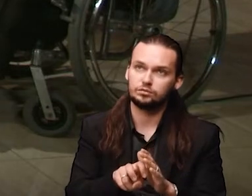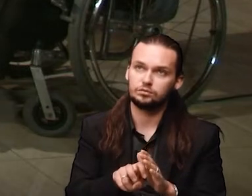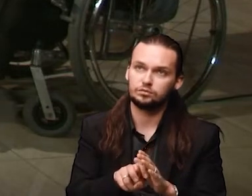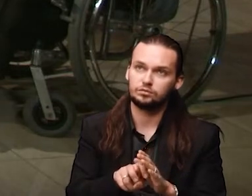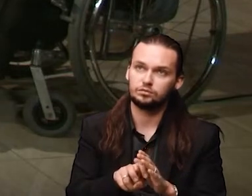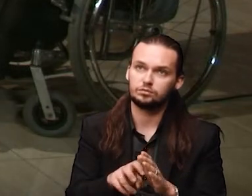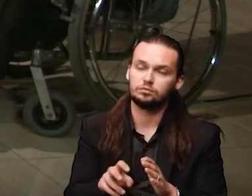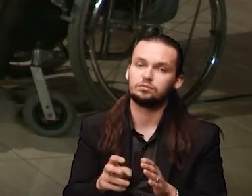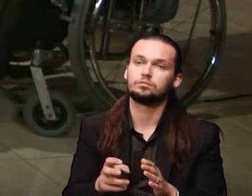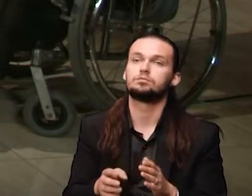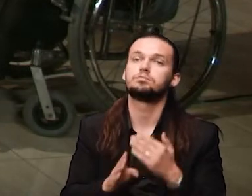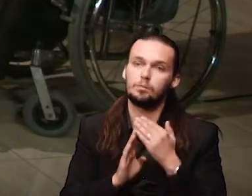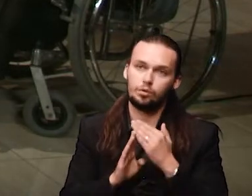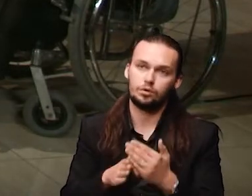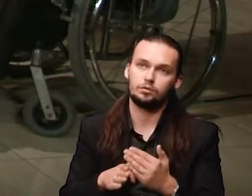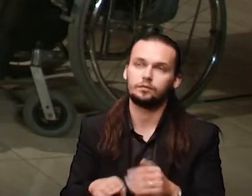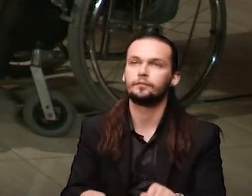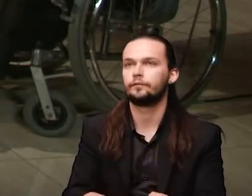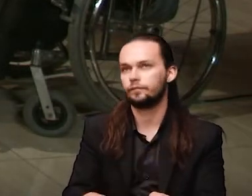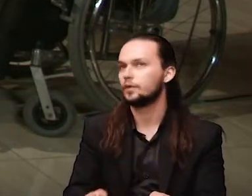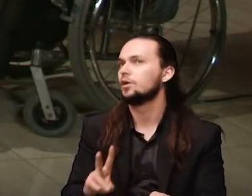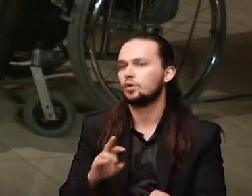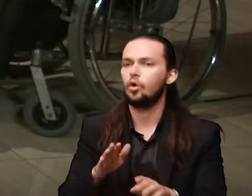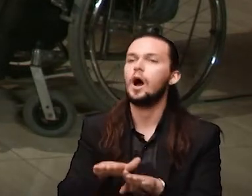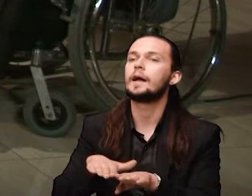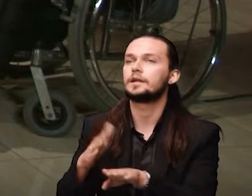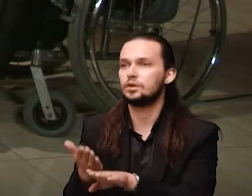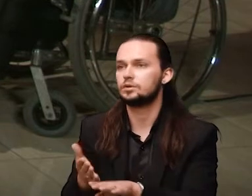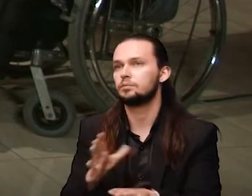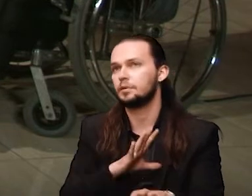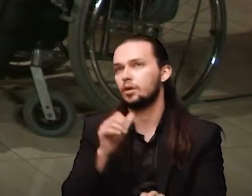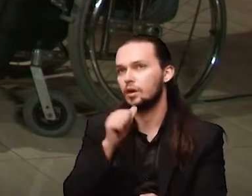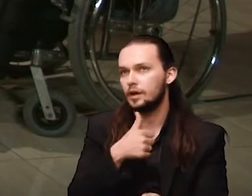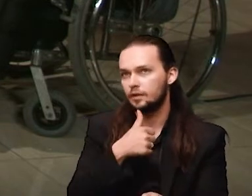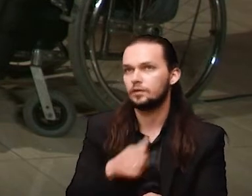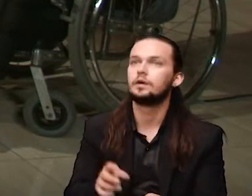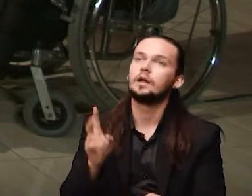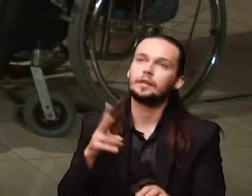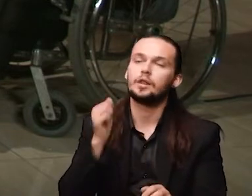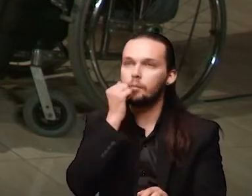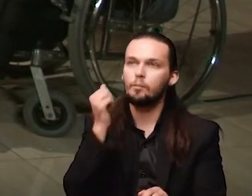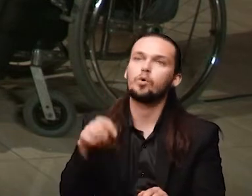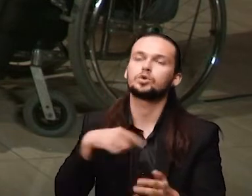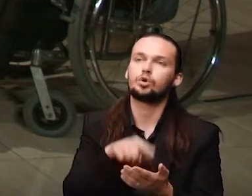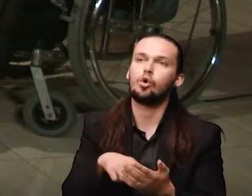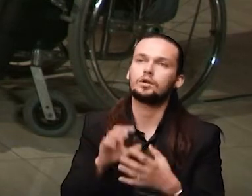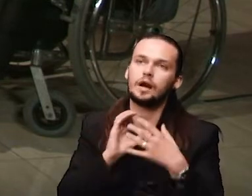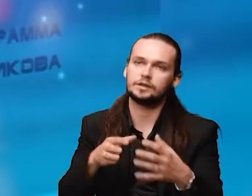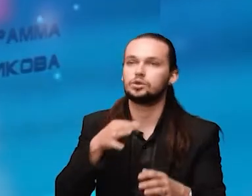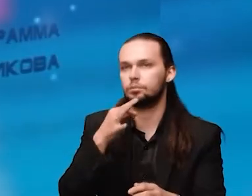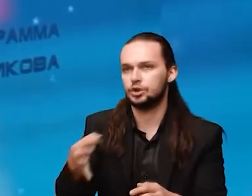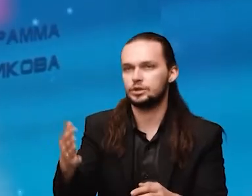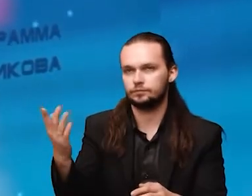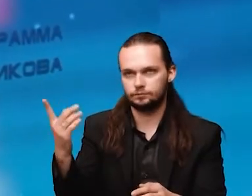бордюра отъехал, а поближе ему ничего не стоило бы этого. Но вот откинуть вот эту аппарель, ему стало вот лень. Но это вот надо в Мосгортранс